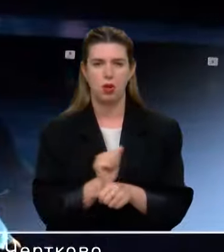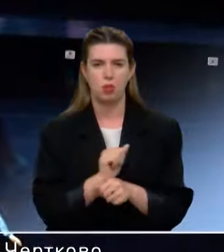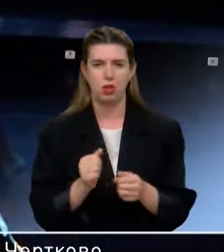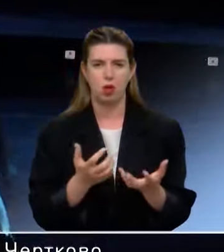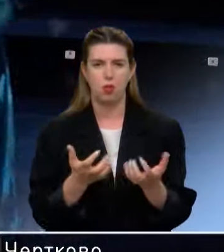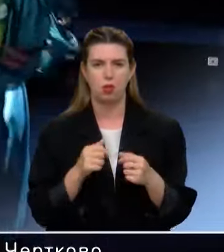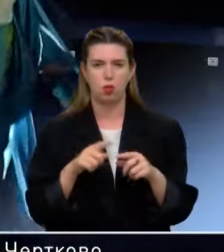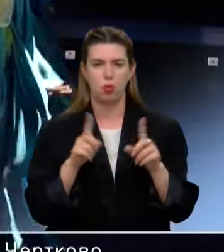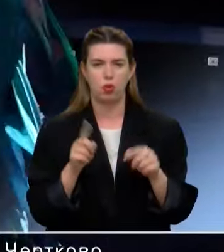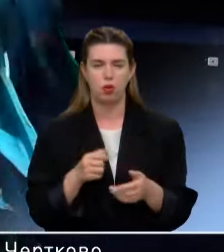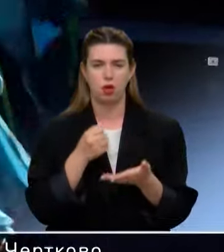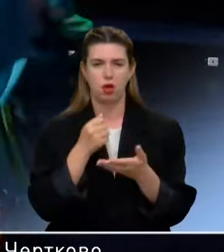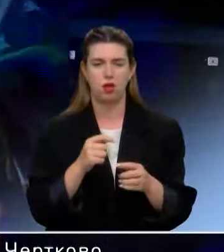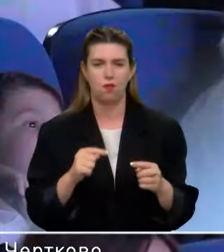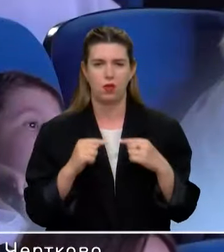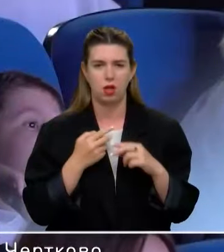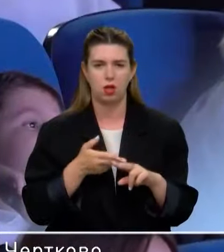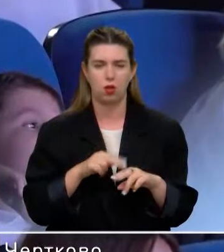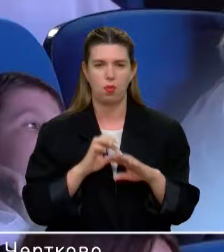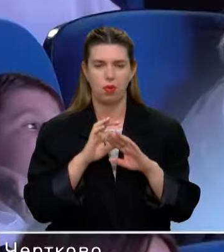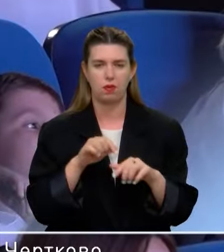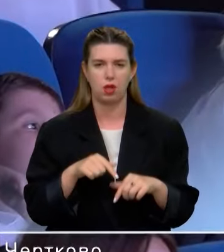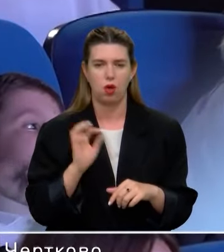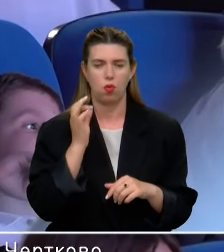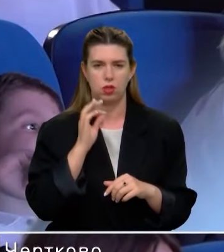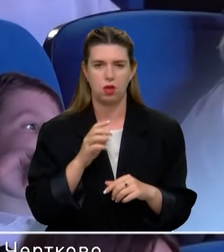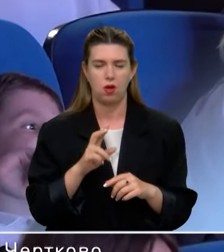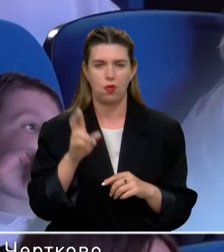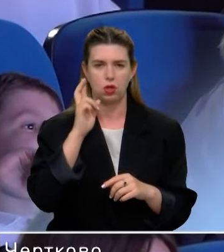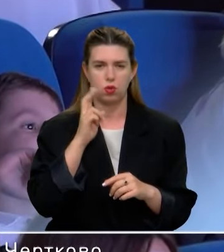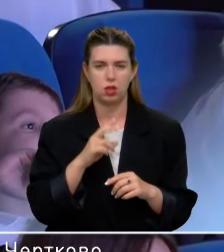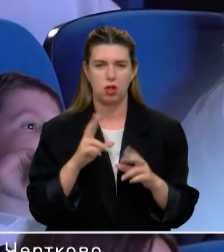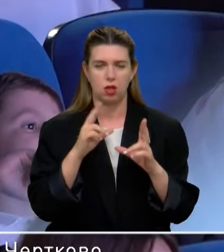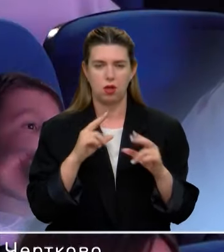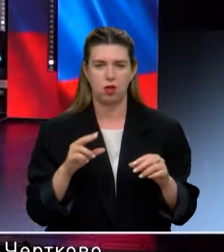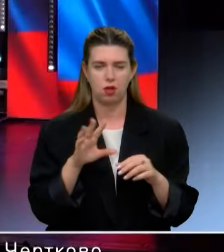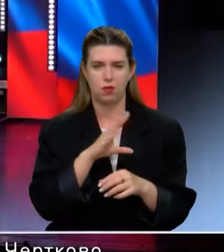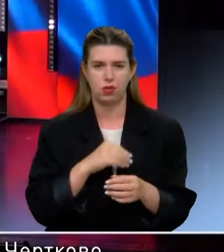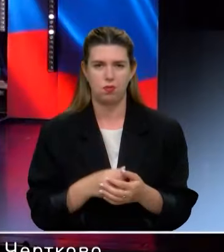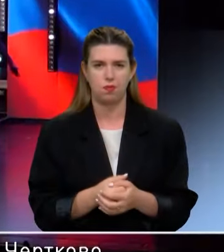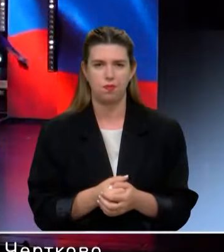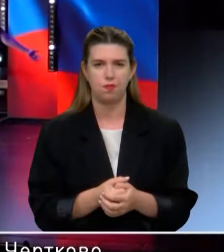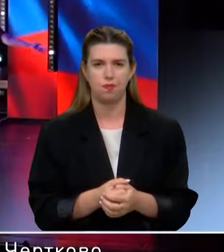получат путёвку в гранд-финал который пройдёт этой осенью в государственном кремлёвском